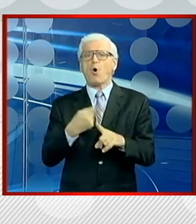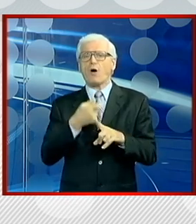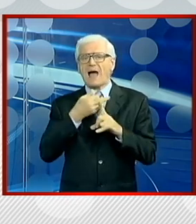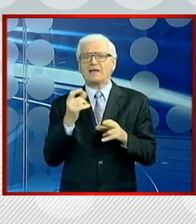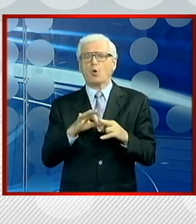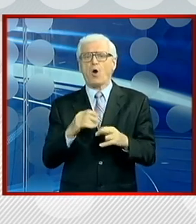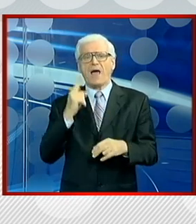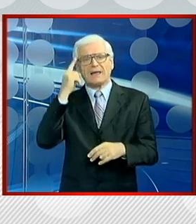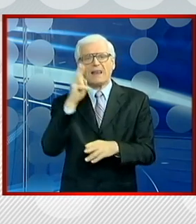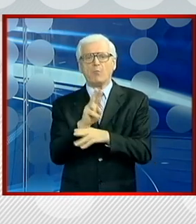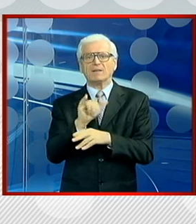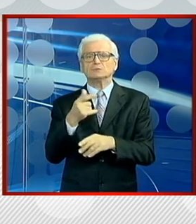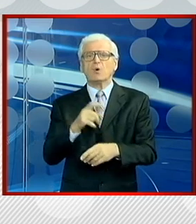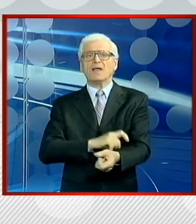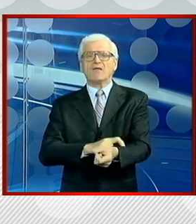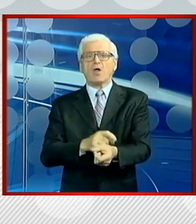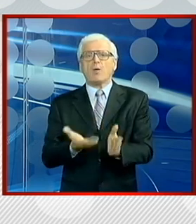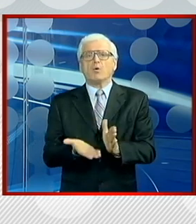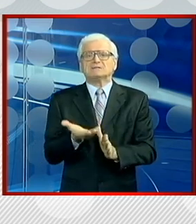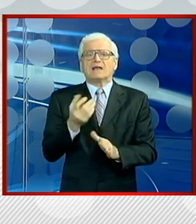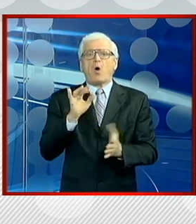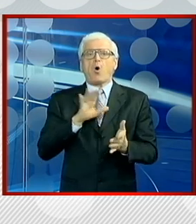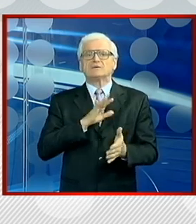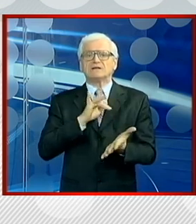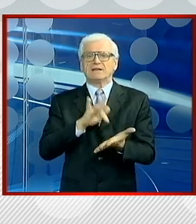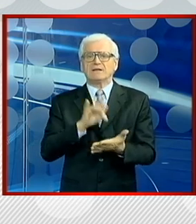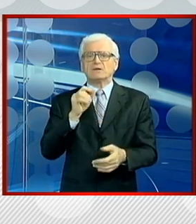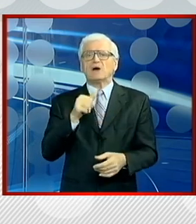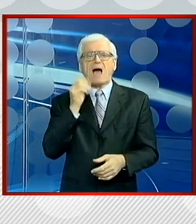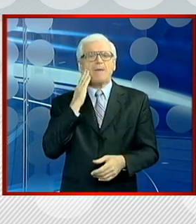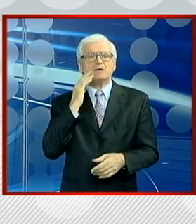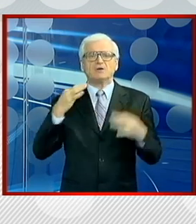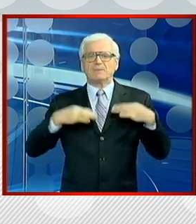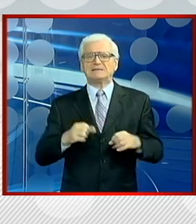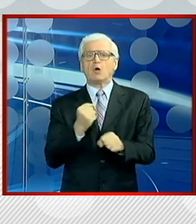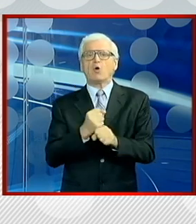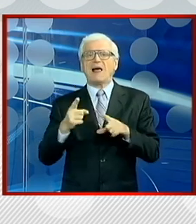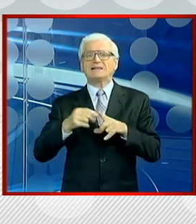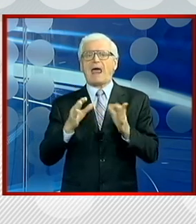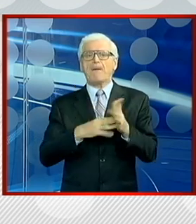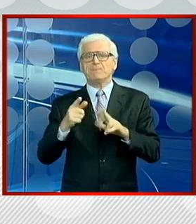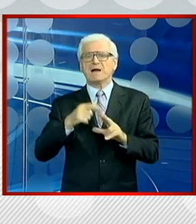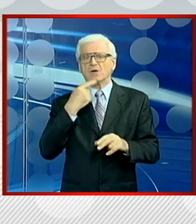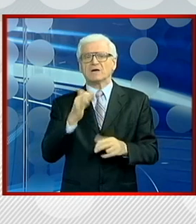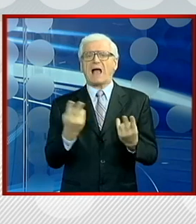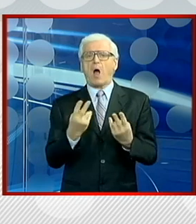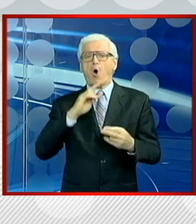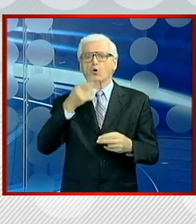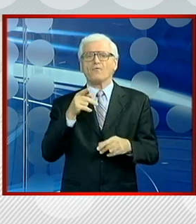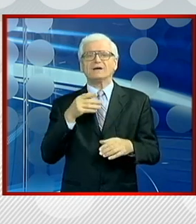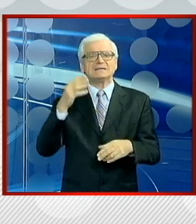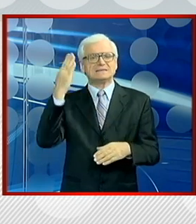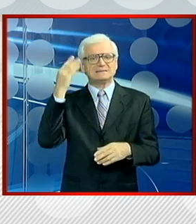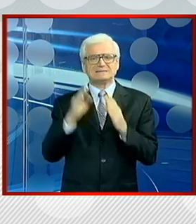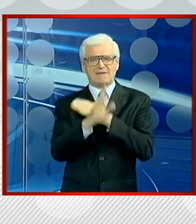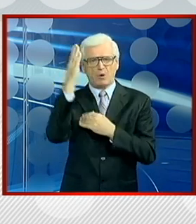Kina upozorava da su u napetosti dostigli kritičnu tačku, a američki predsednik Donald Trump kaže da su kao odgovor Severnoj